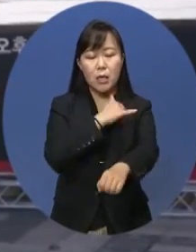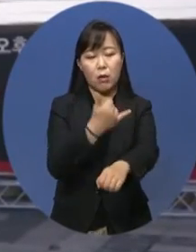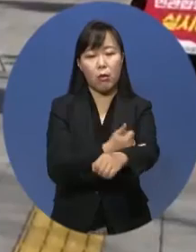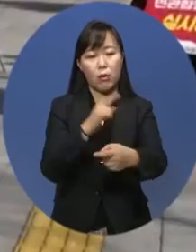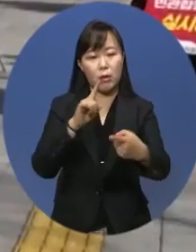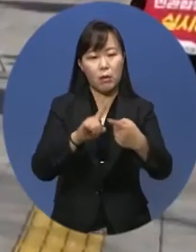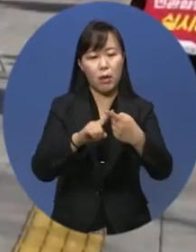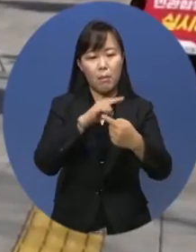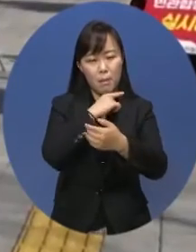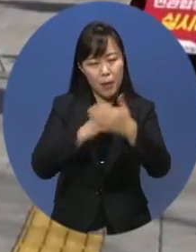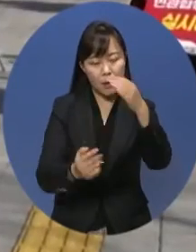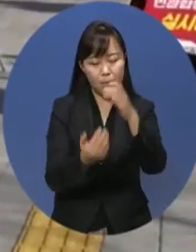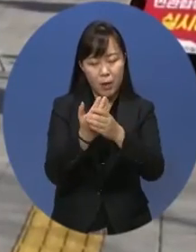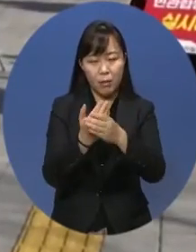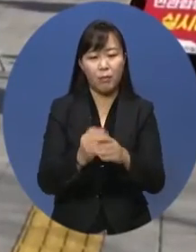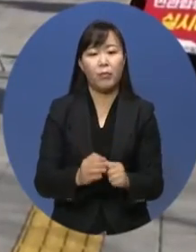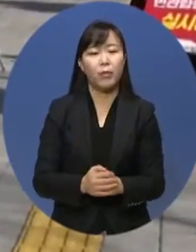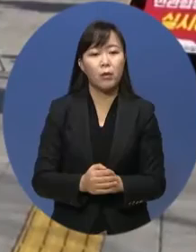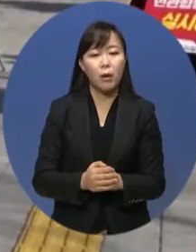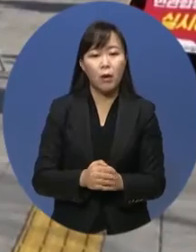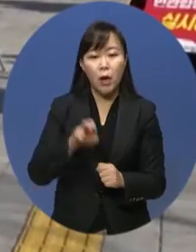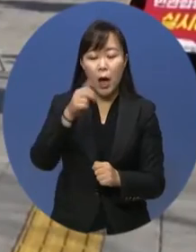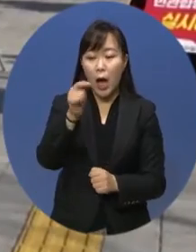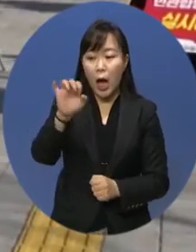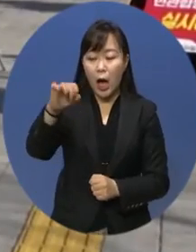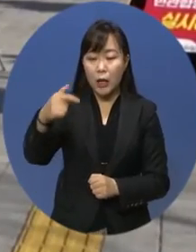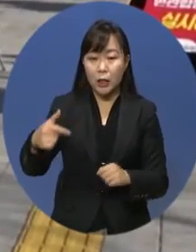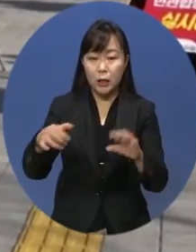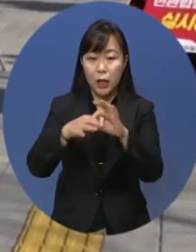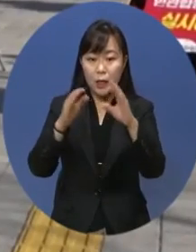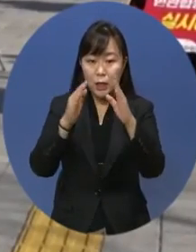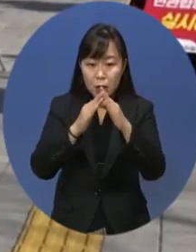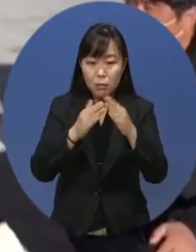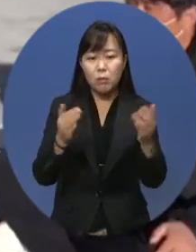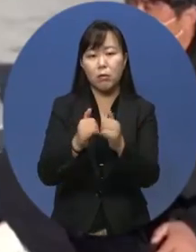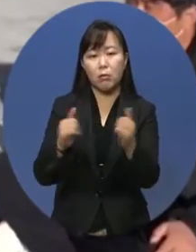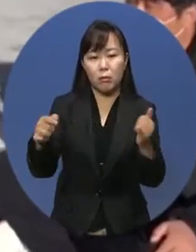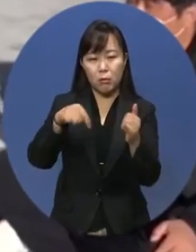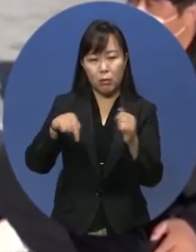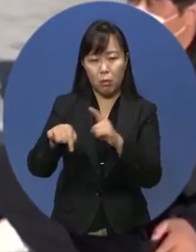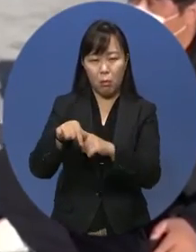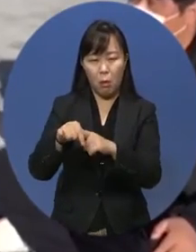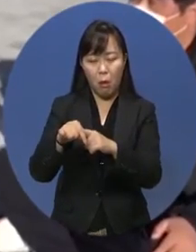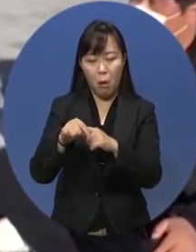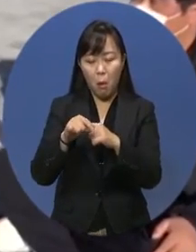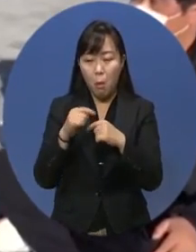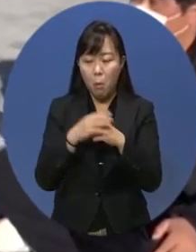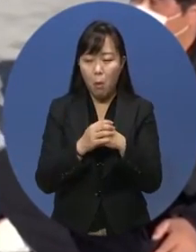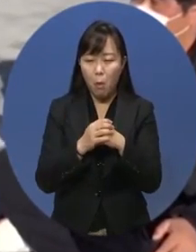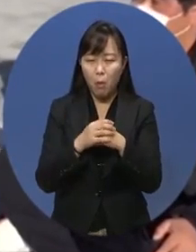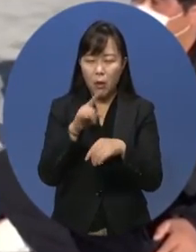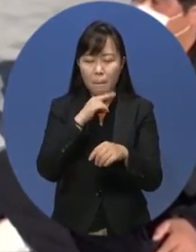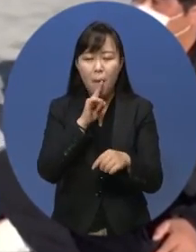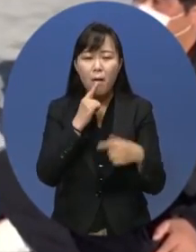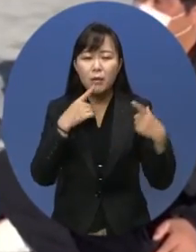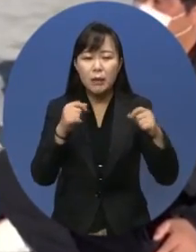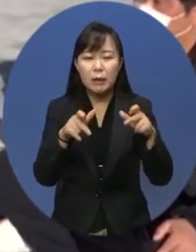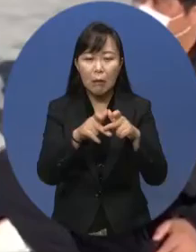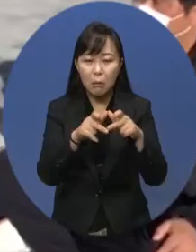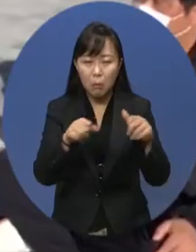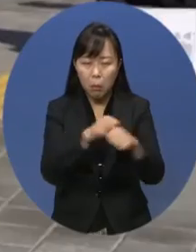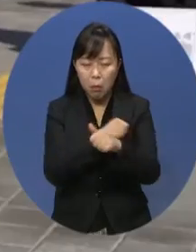일어났습니다 이들은 무주 하으 내집 종사자들 사이에서 속어 가 존재할 정도로 장애인들에 대한 폭행이